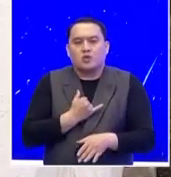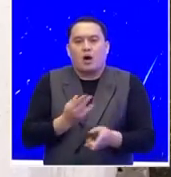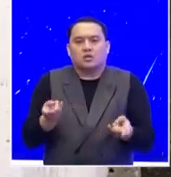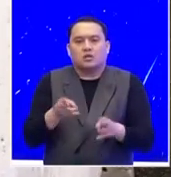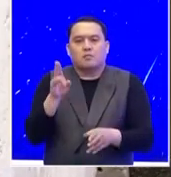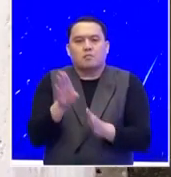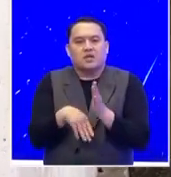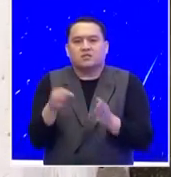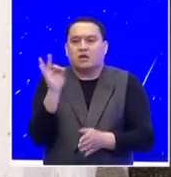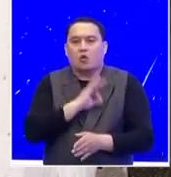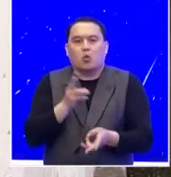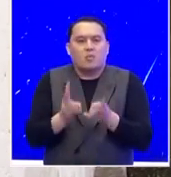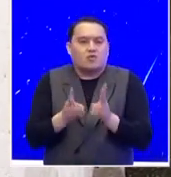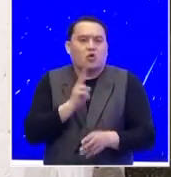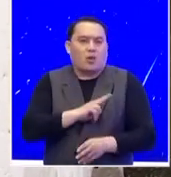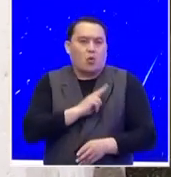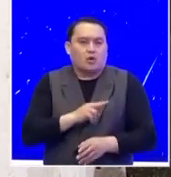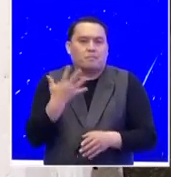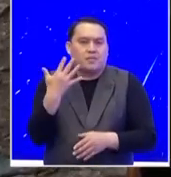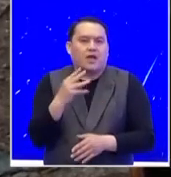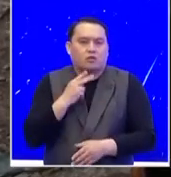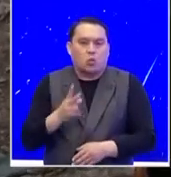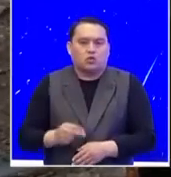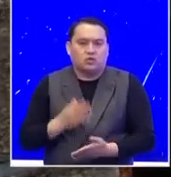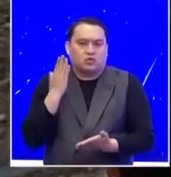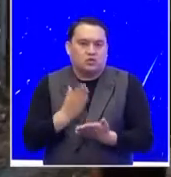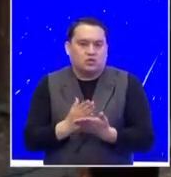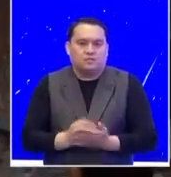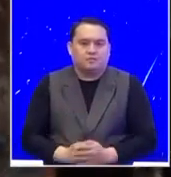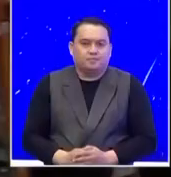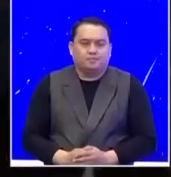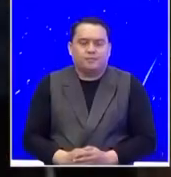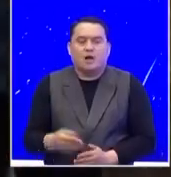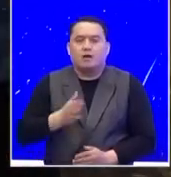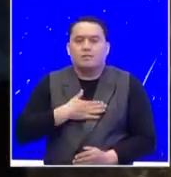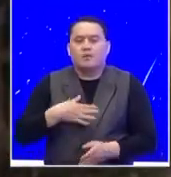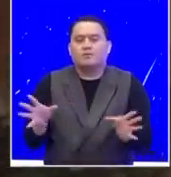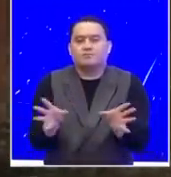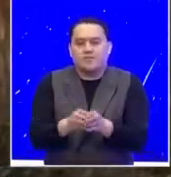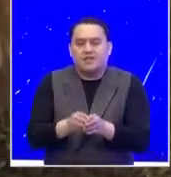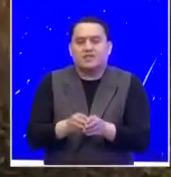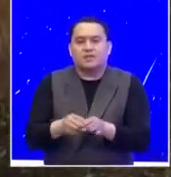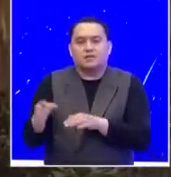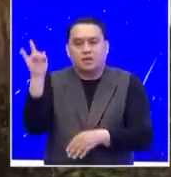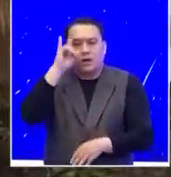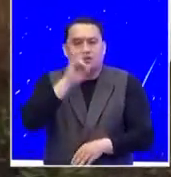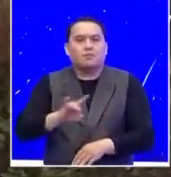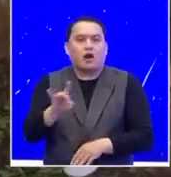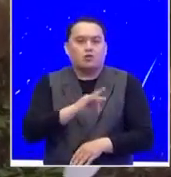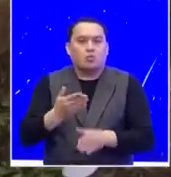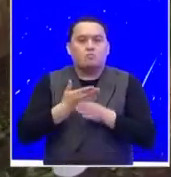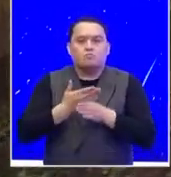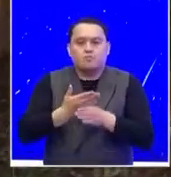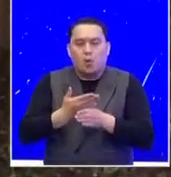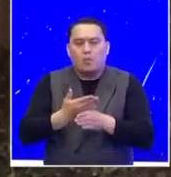дохода. Работаю поваром, воспитываю 5 дочерей. С момента старта акции «Безбергемес» по сегодняшний день в Сарканском районе оказана